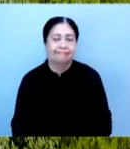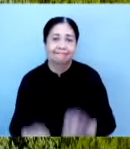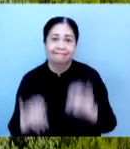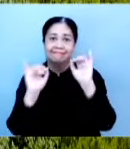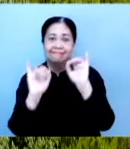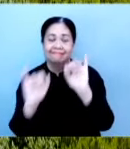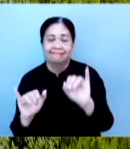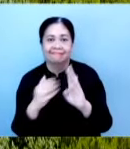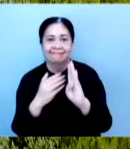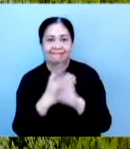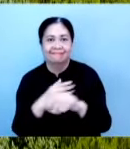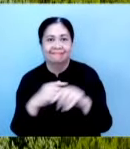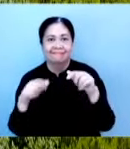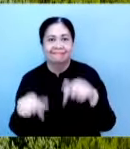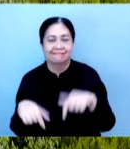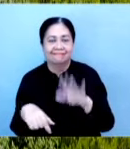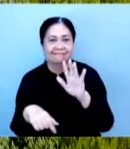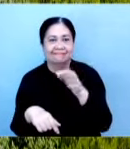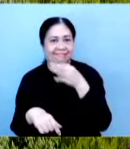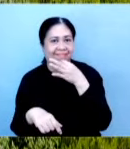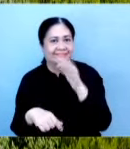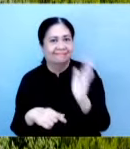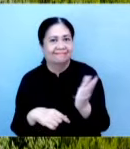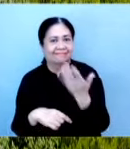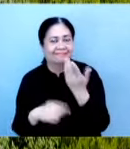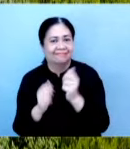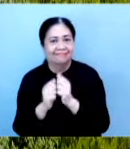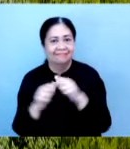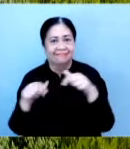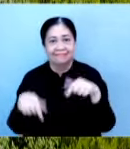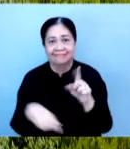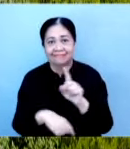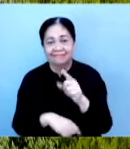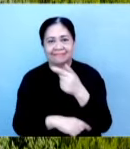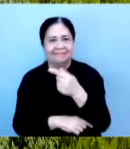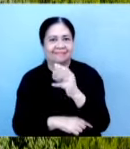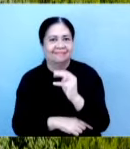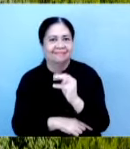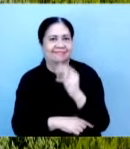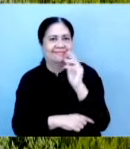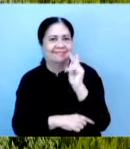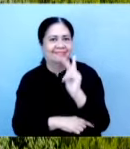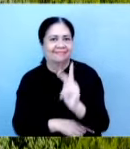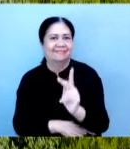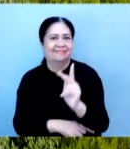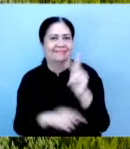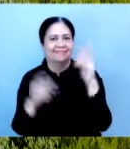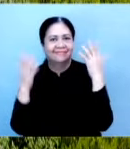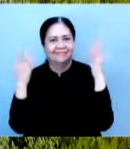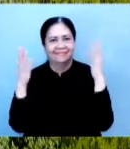aalis magbabalik pa ang inyong fave morning casalo ang Good morning